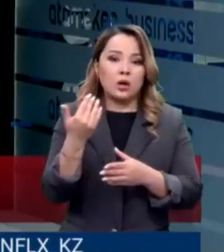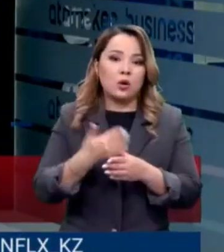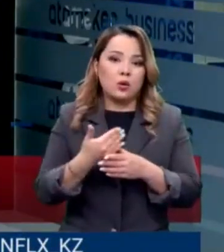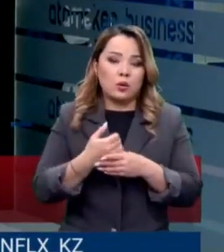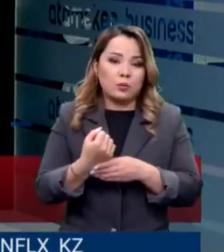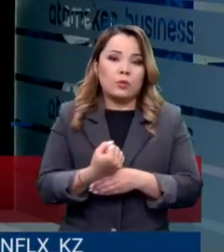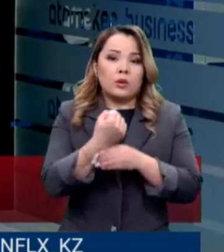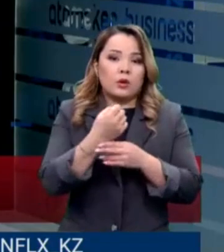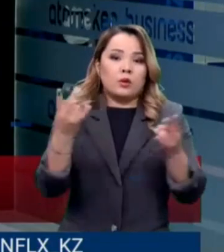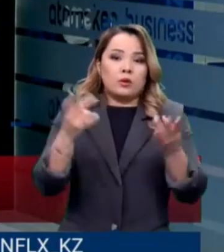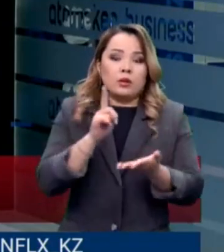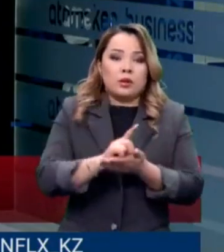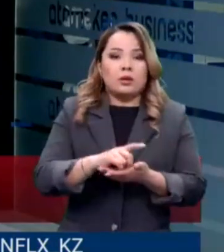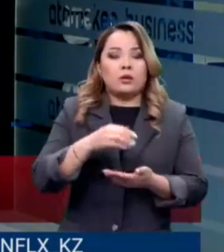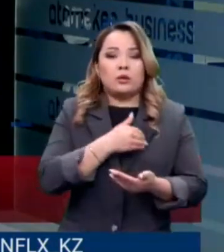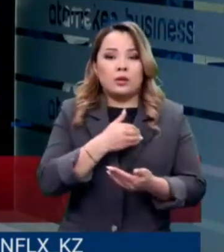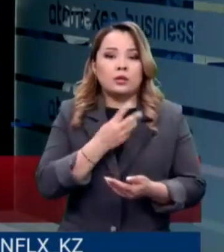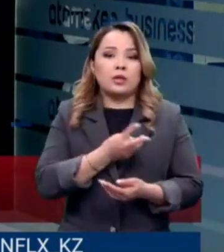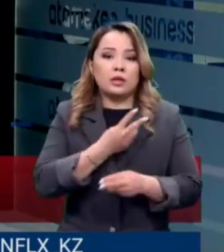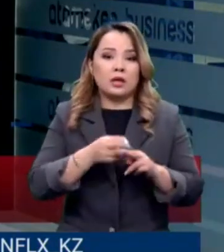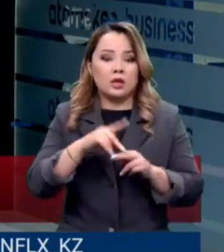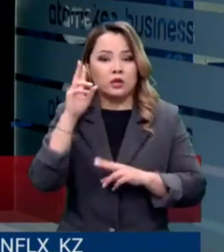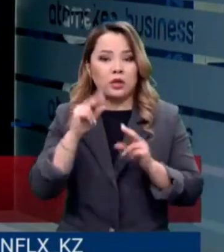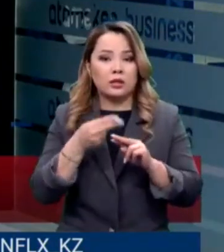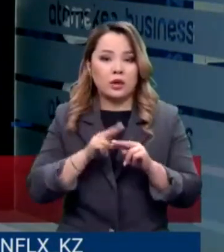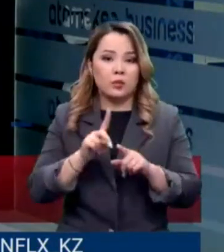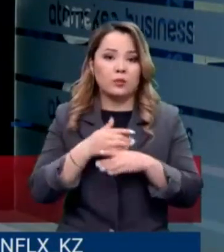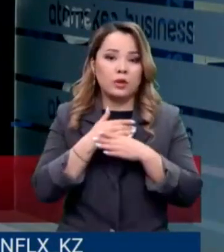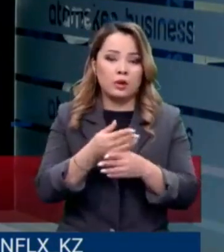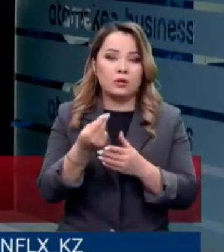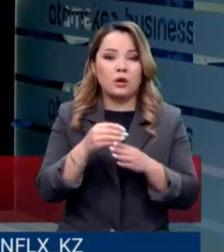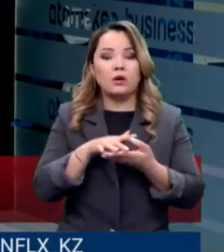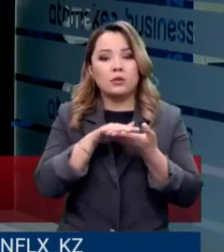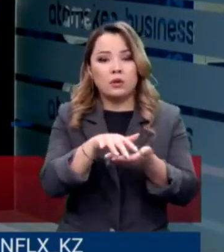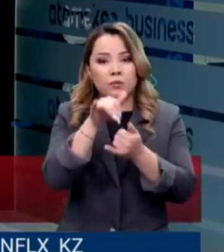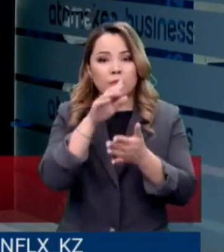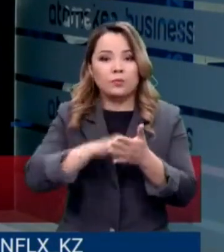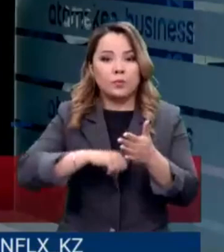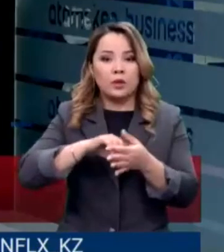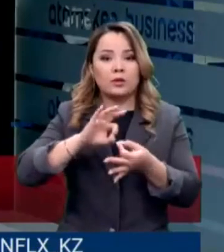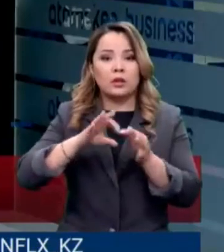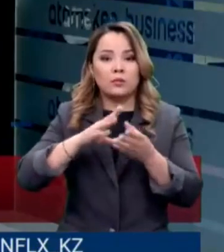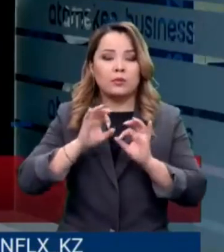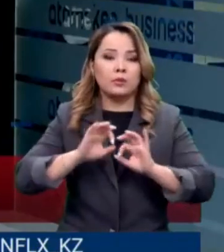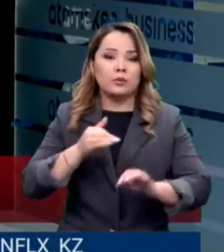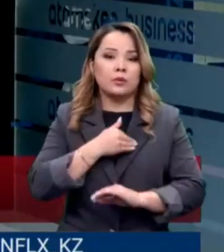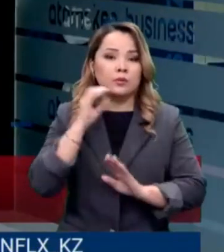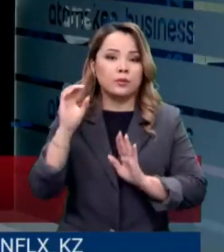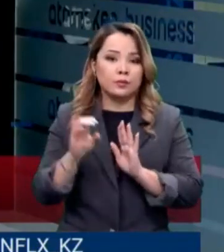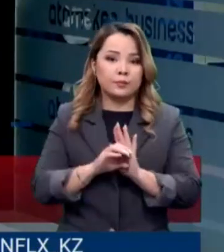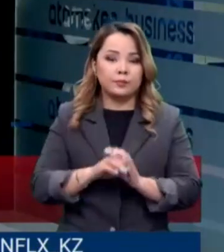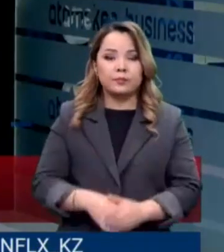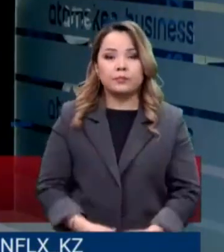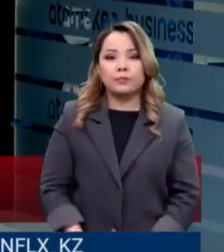қолдауға мұқтаж. Алайда үміт отын жаққан қорға өтінім беру мүмкін болмай тұр. Неліктен? Өңірдегі әріптесім Айман